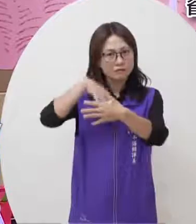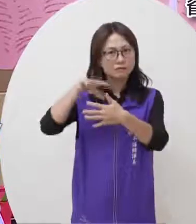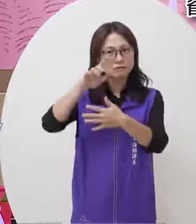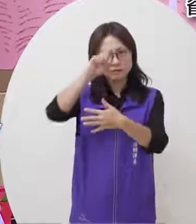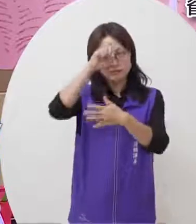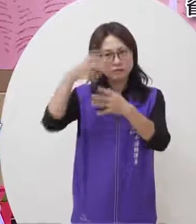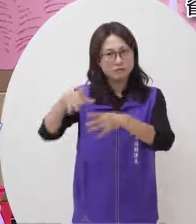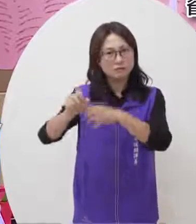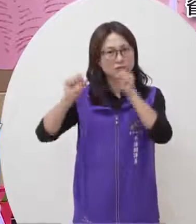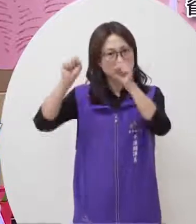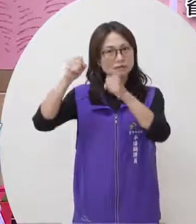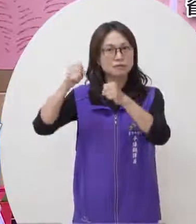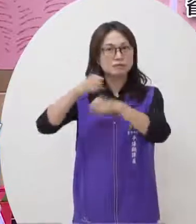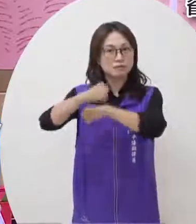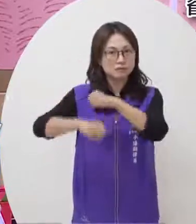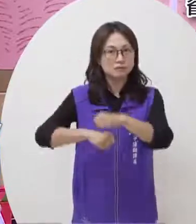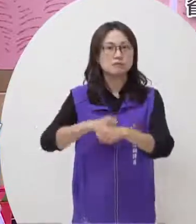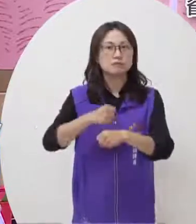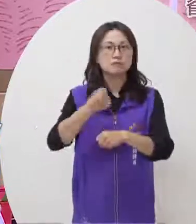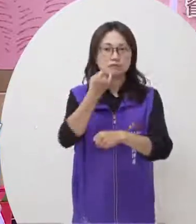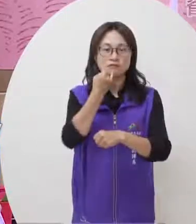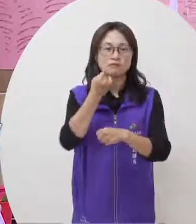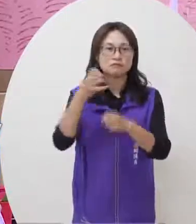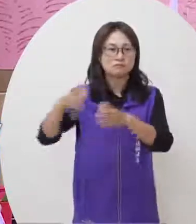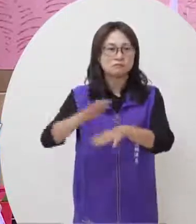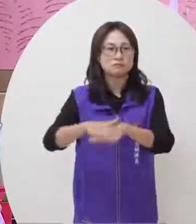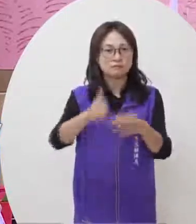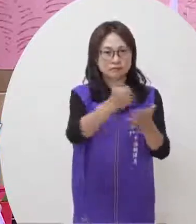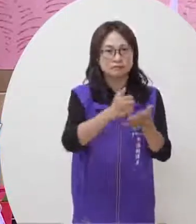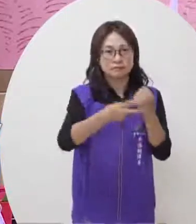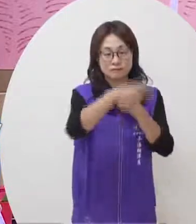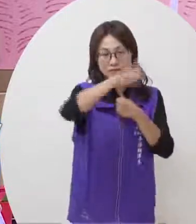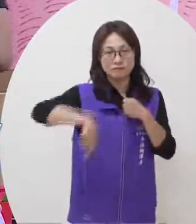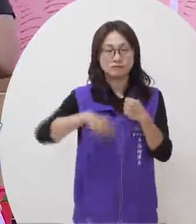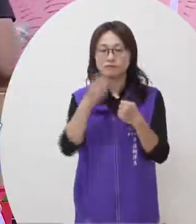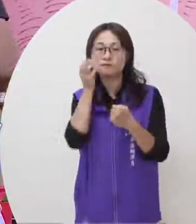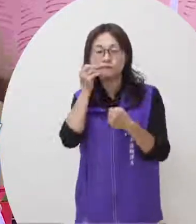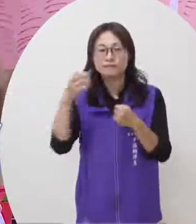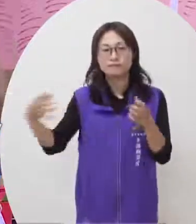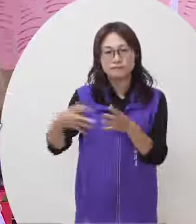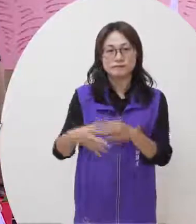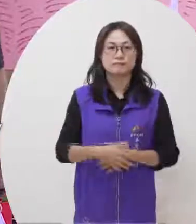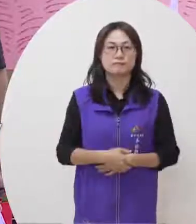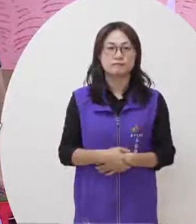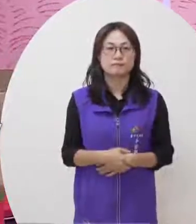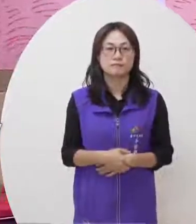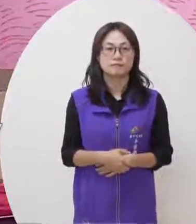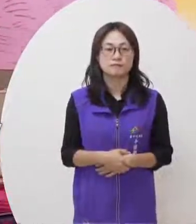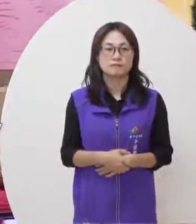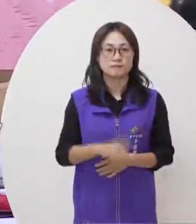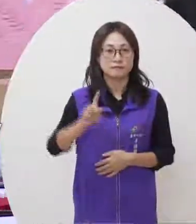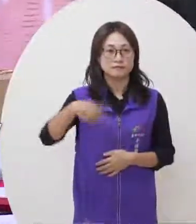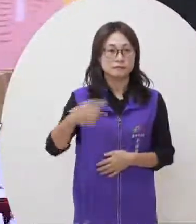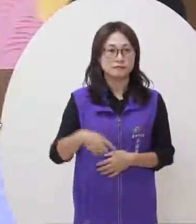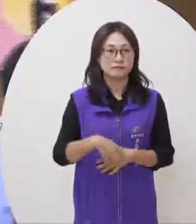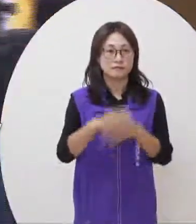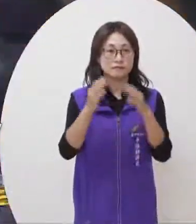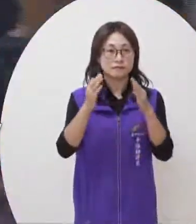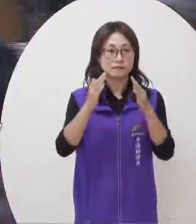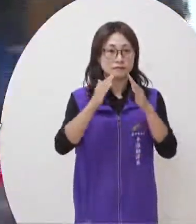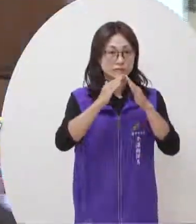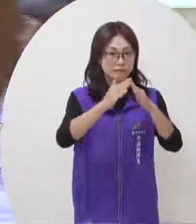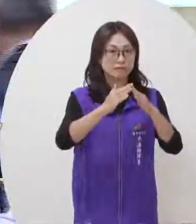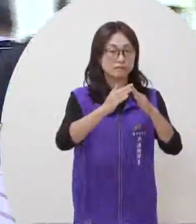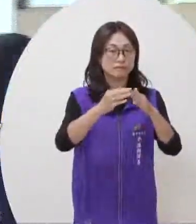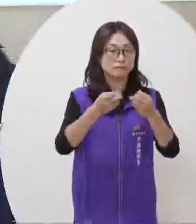场域，到时候会邀请里长一起来跟我们指导，谢谢。 好，接下来这个都市发展局